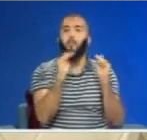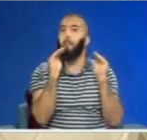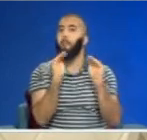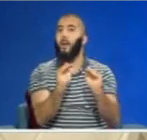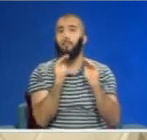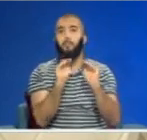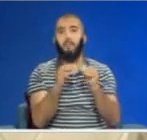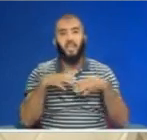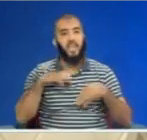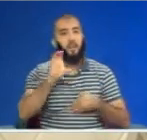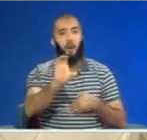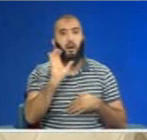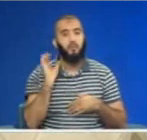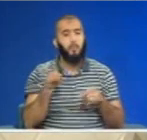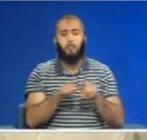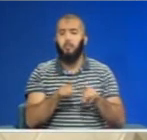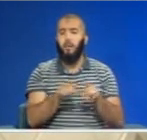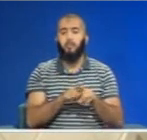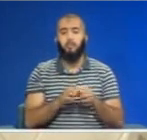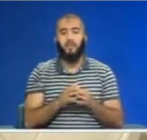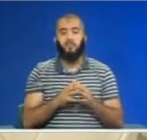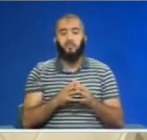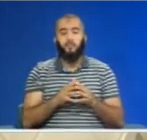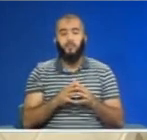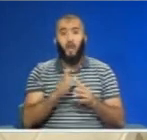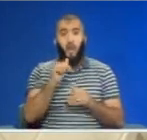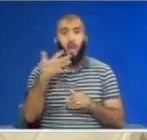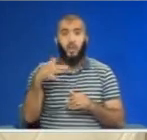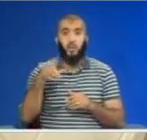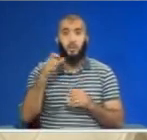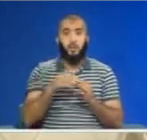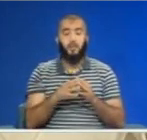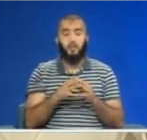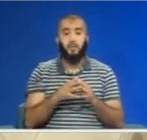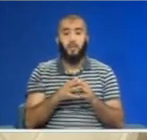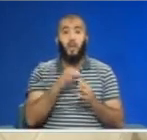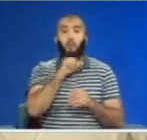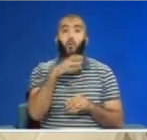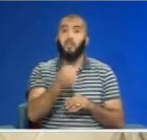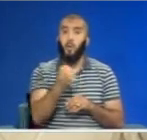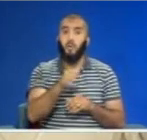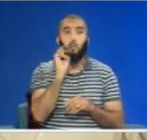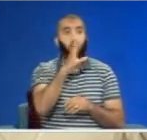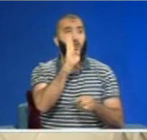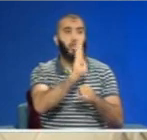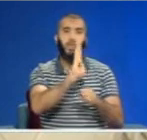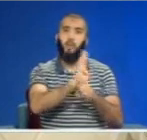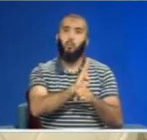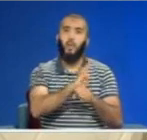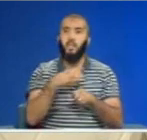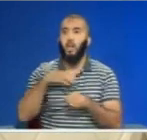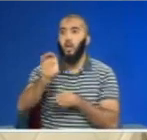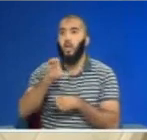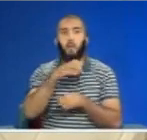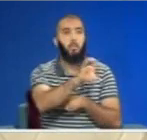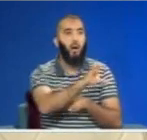أبوه بعطية وعلم بها النبي صلى الله عليه وسلم وأراد أن يشهده، قال أنا لا تشهدني على جور، هذا جور، هذا ظلم.